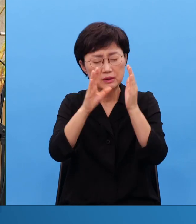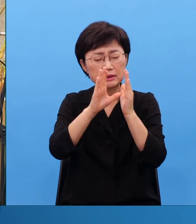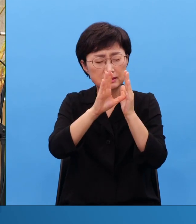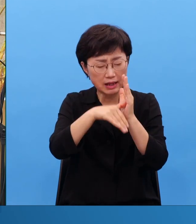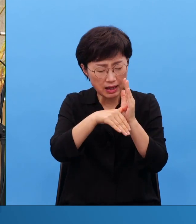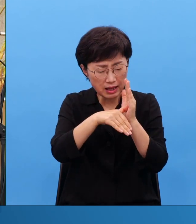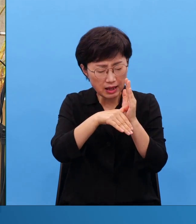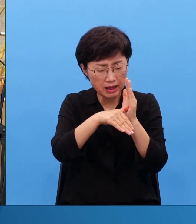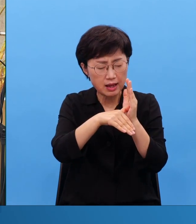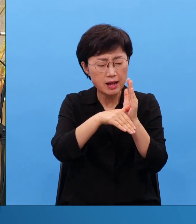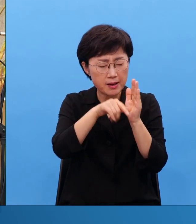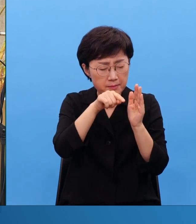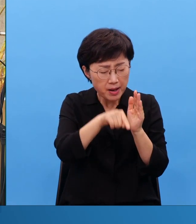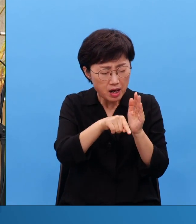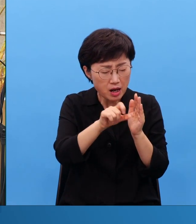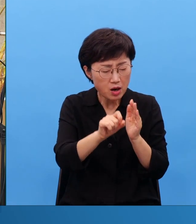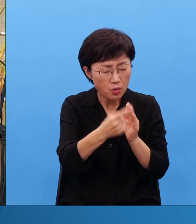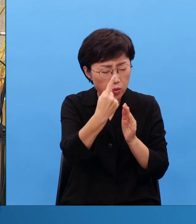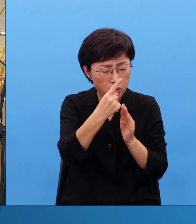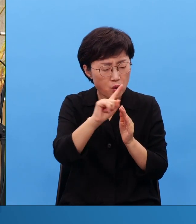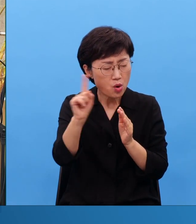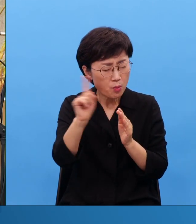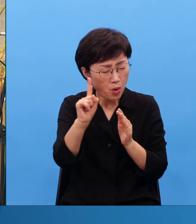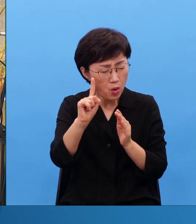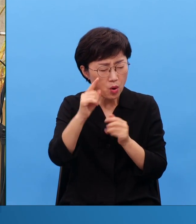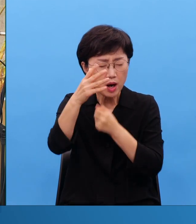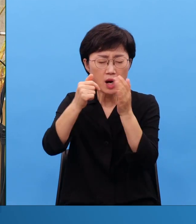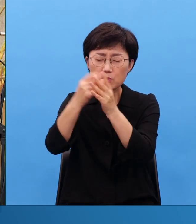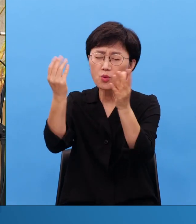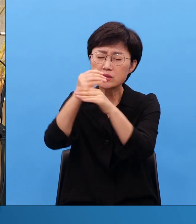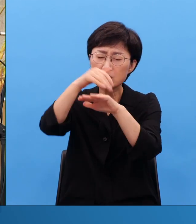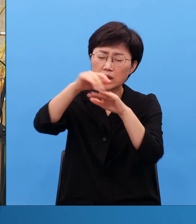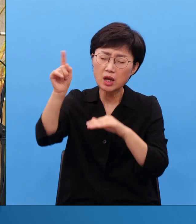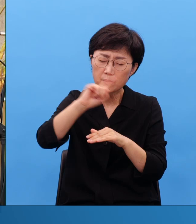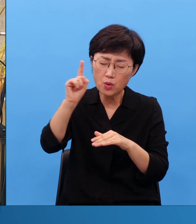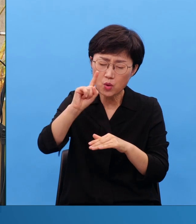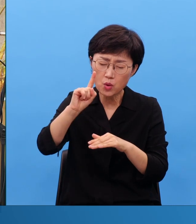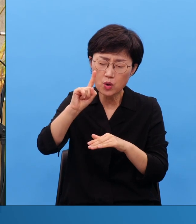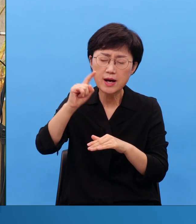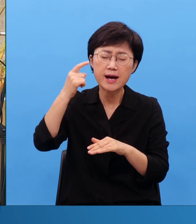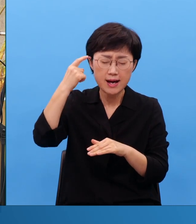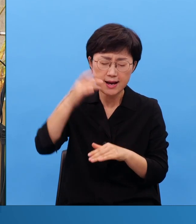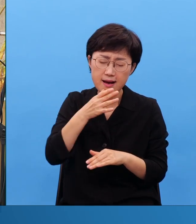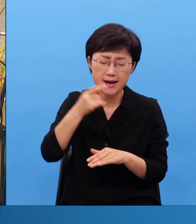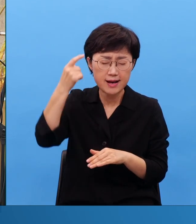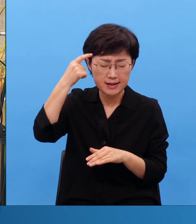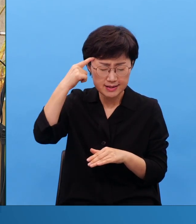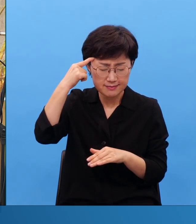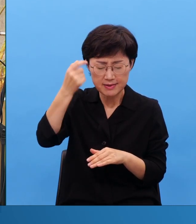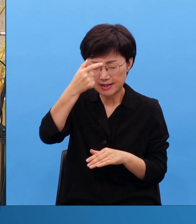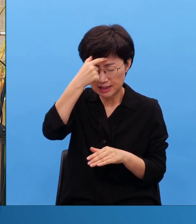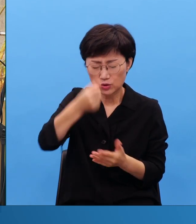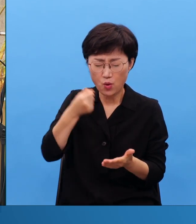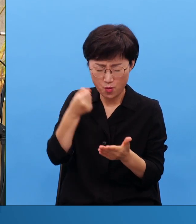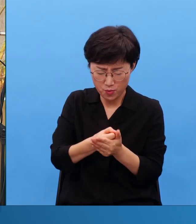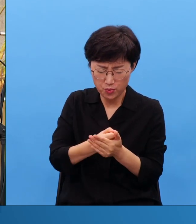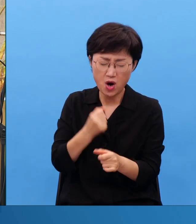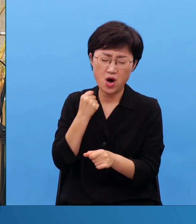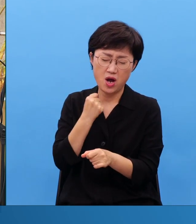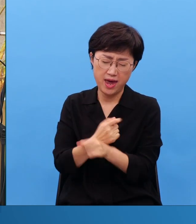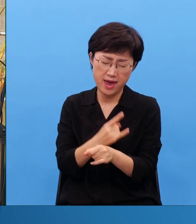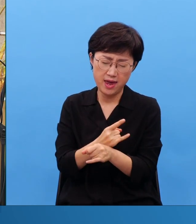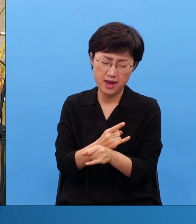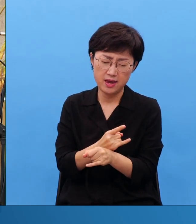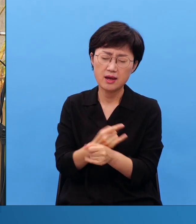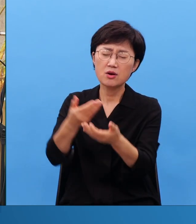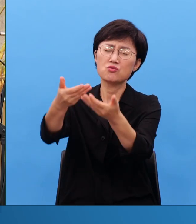찾는 진짜 기도 결단하는 믿음을 허락하심을 또한 감사를 드립니다. Thank you for giving us the heart to resolve in true prayer to discover your